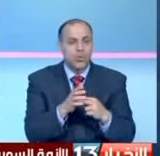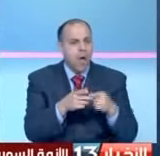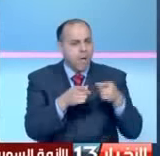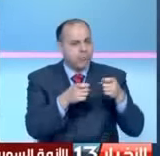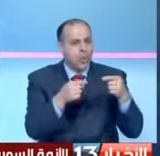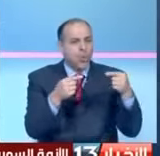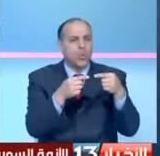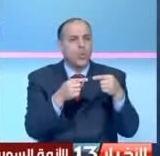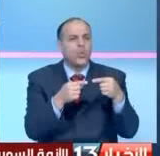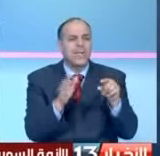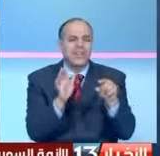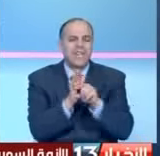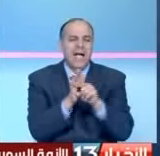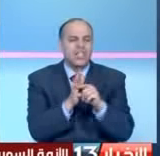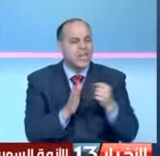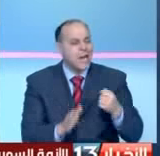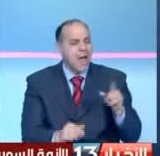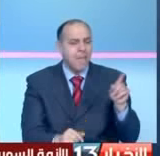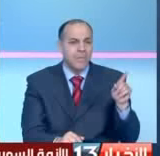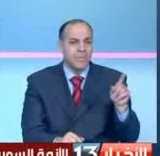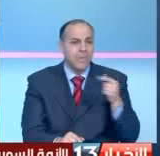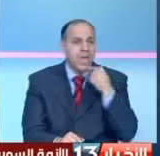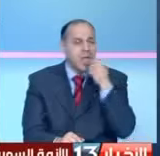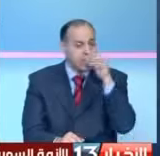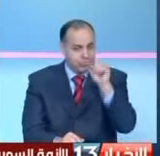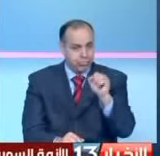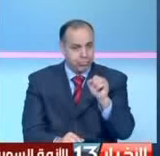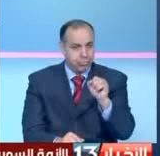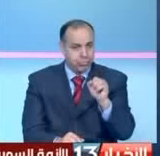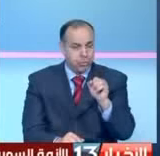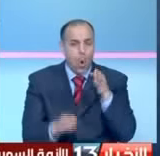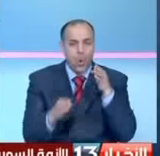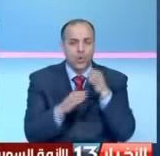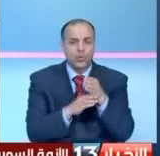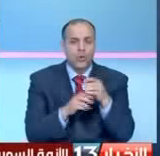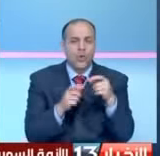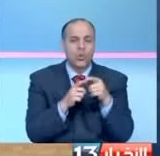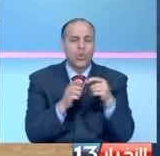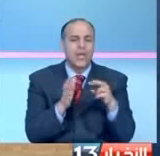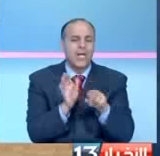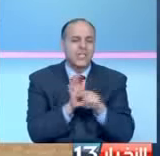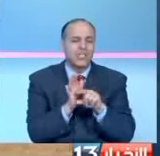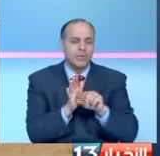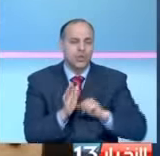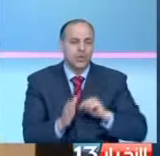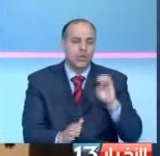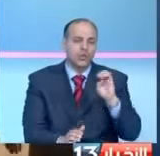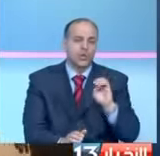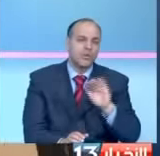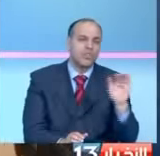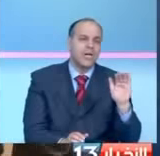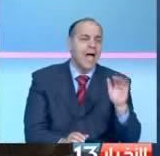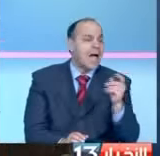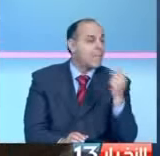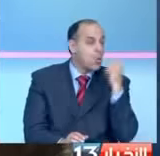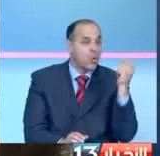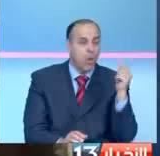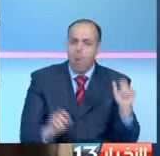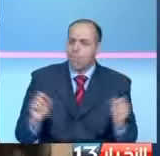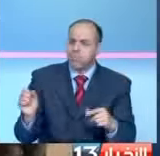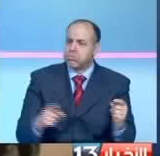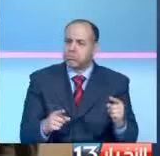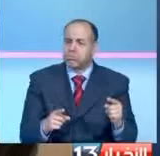ضد تنظيم داعش الإرهابية، حيث تمكنت من دحر هجوم للتنظيم الإرهابي جنوب شرق حلب بعد